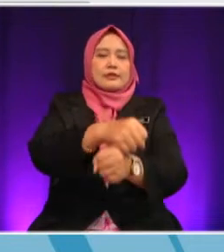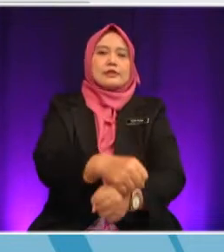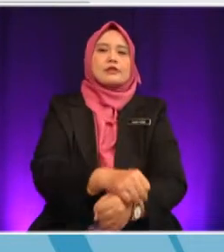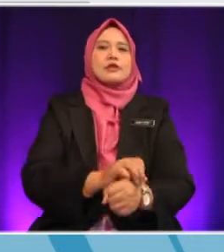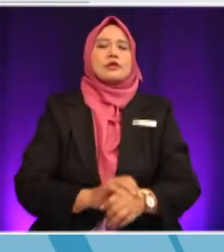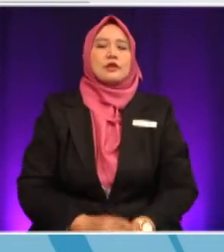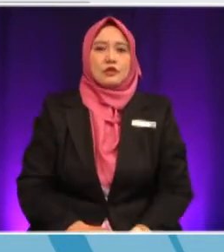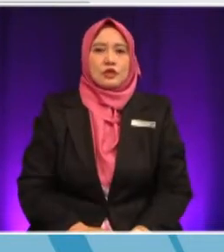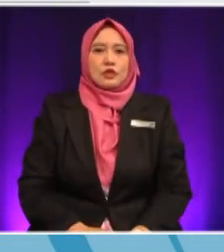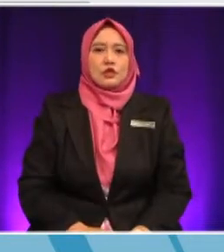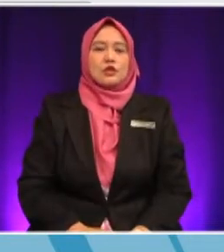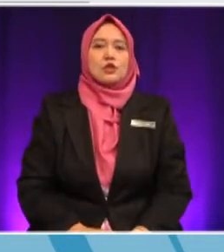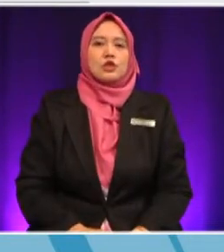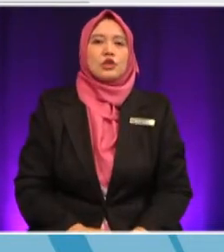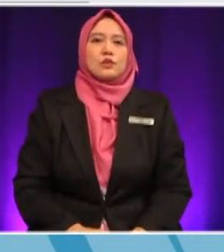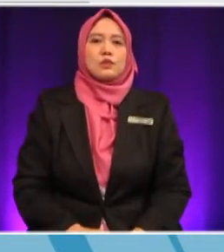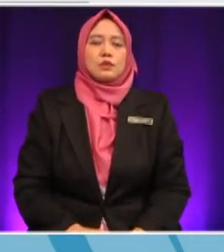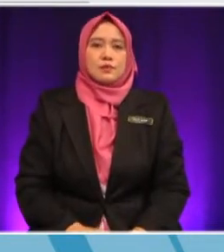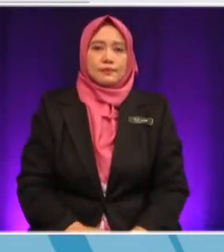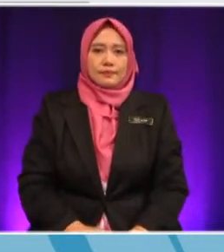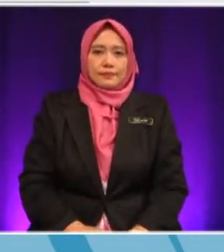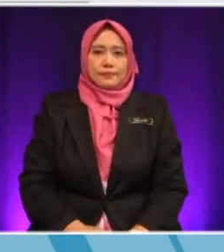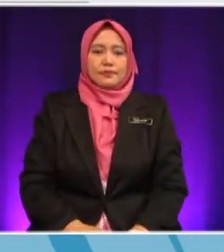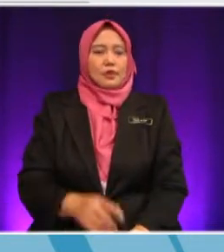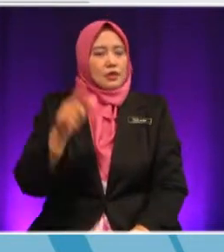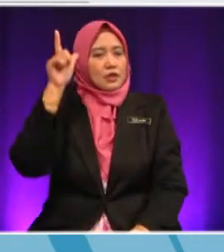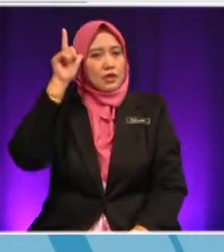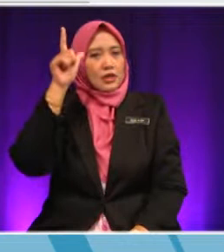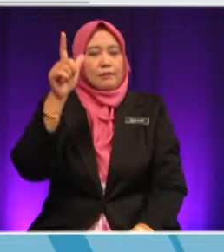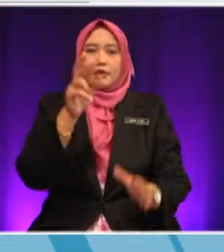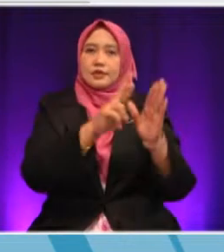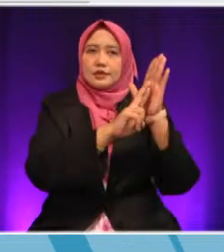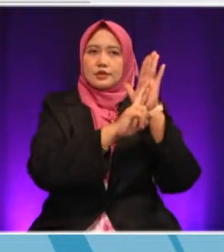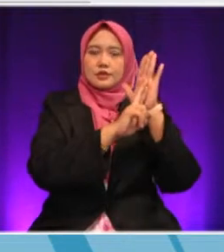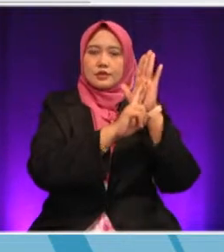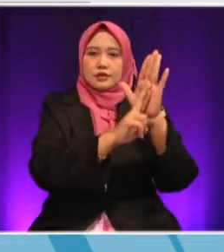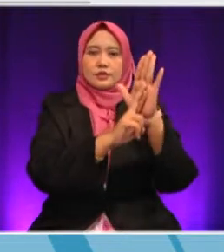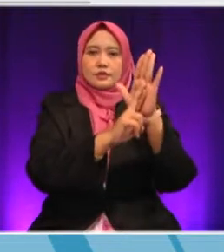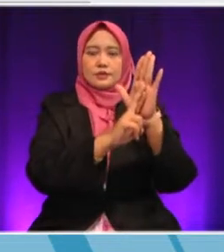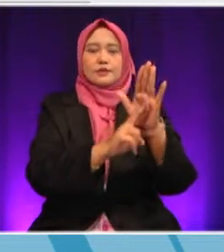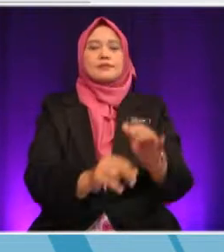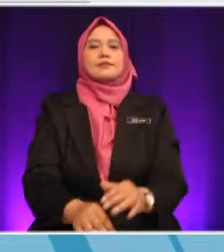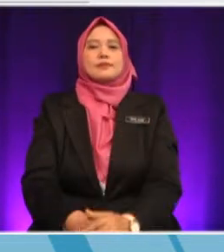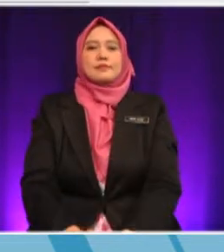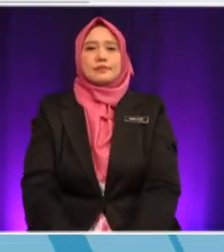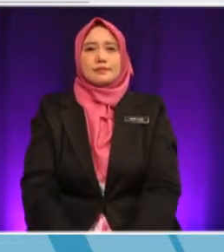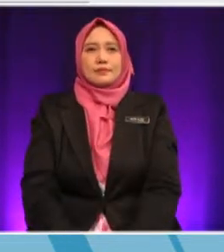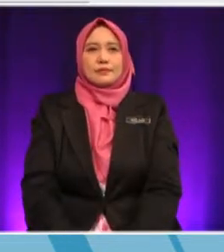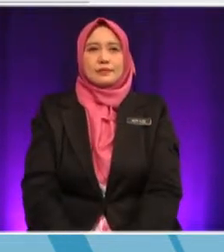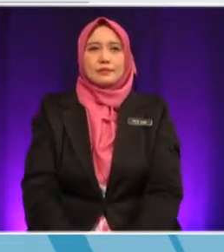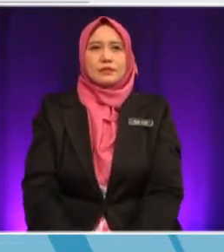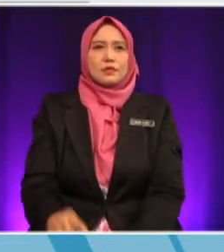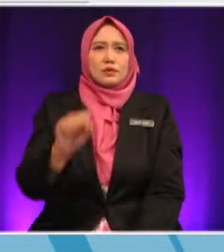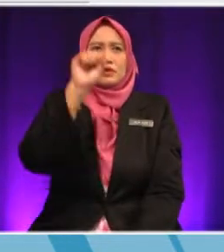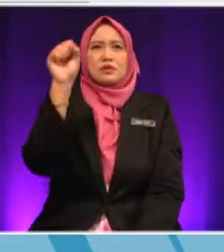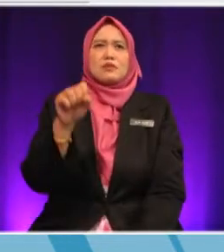computer by Allah pengacara komputer si pembangun laman W di petak B pangkalan data-key soal dan